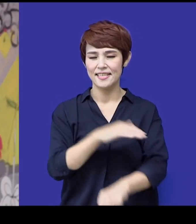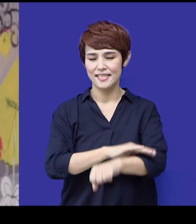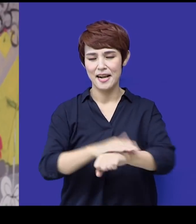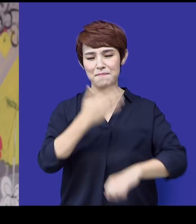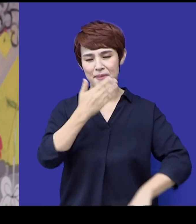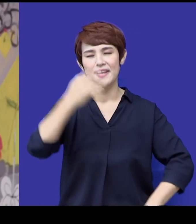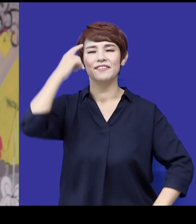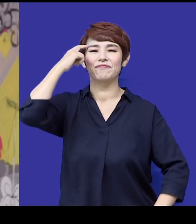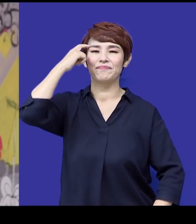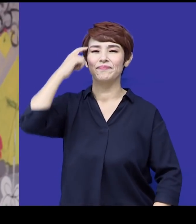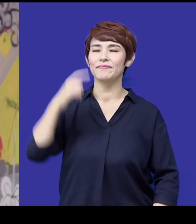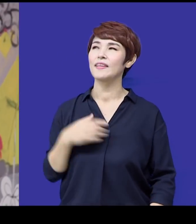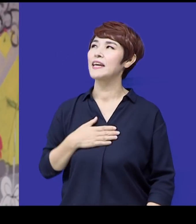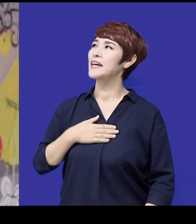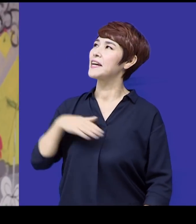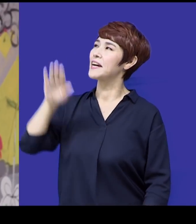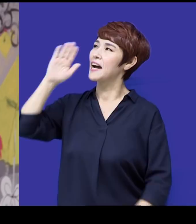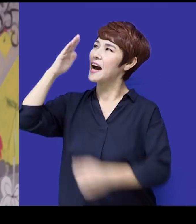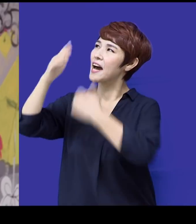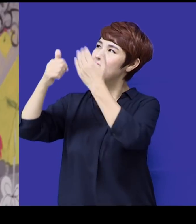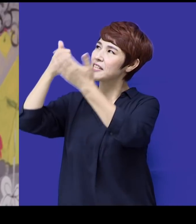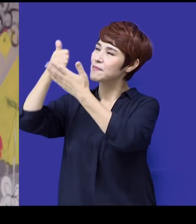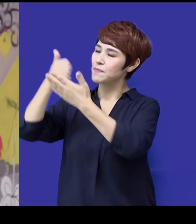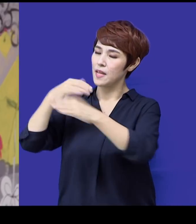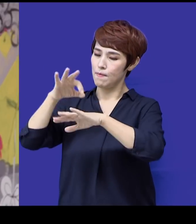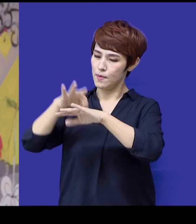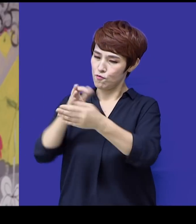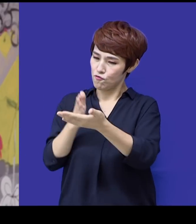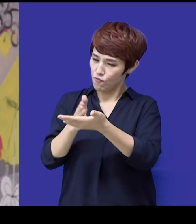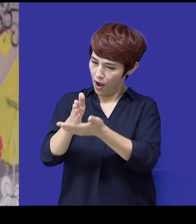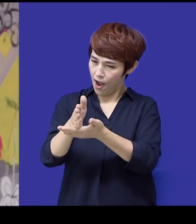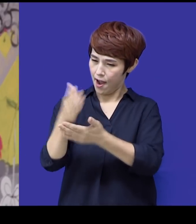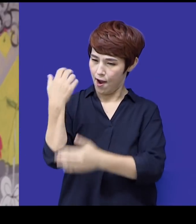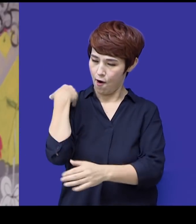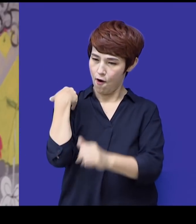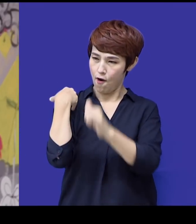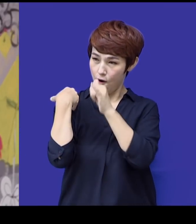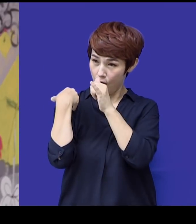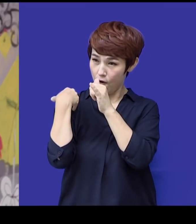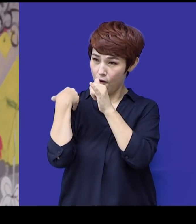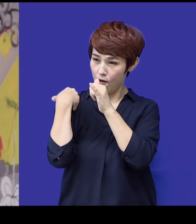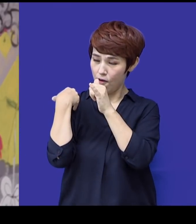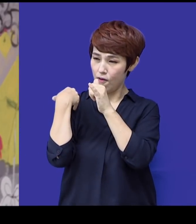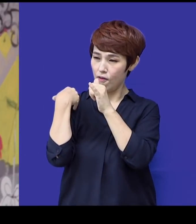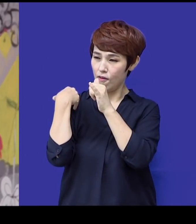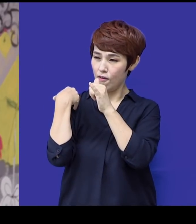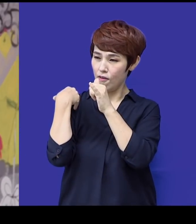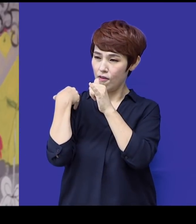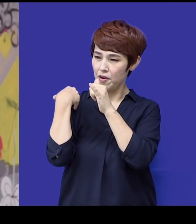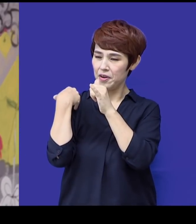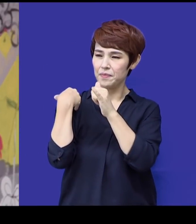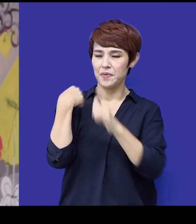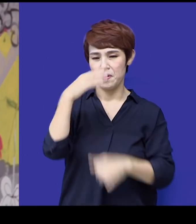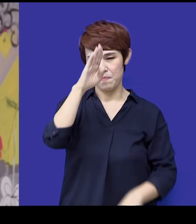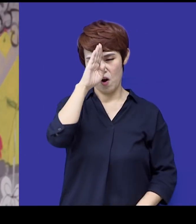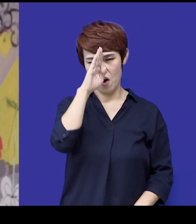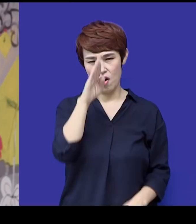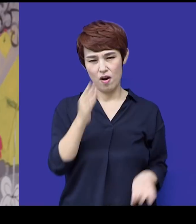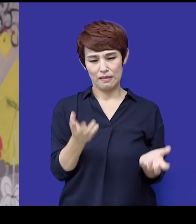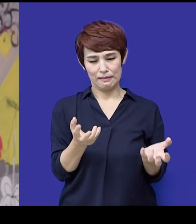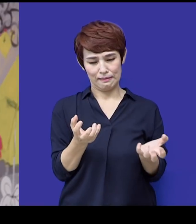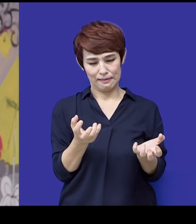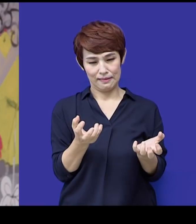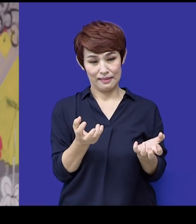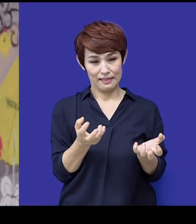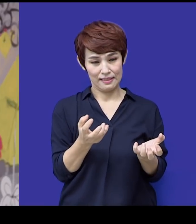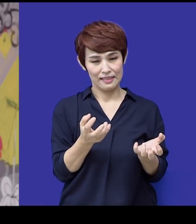생각이 들어서 피부과를 남게 해주면은 내가 그 한센병을